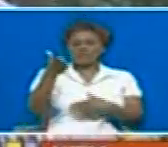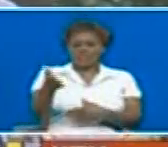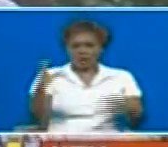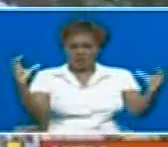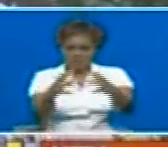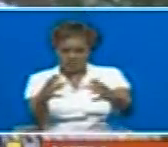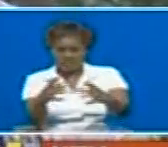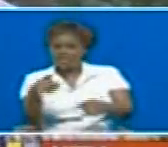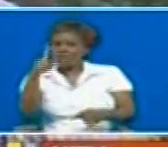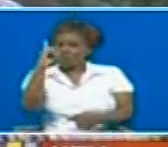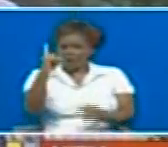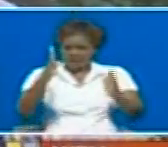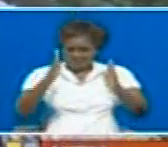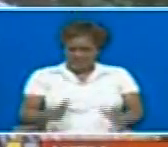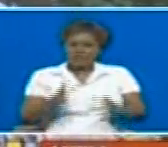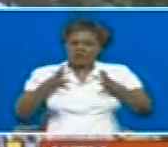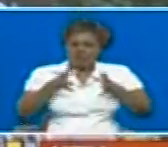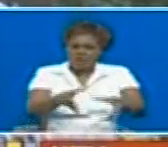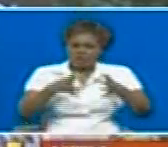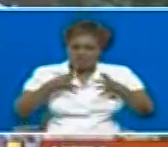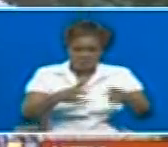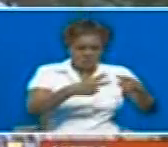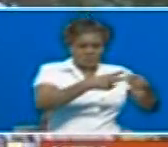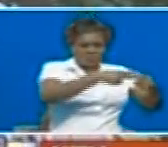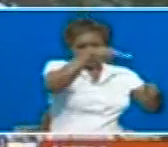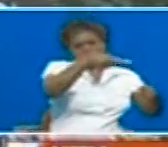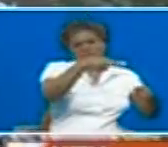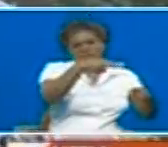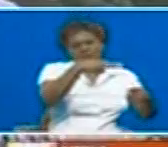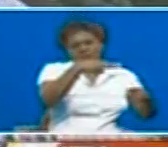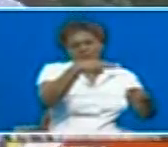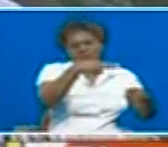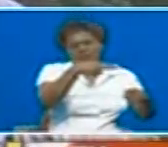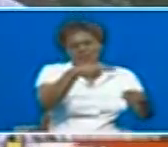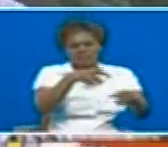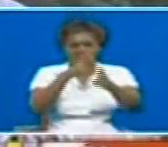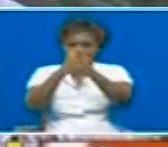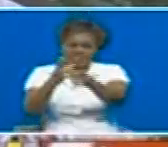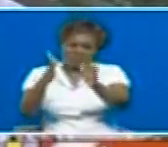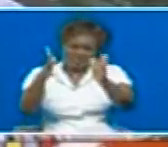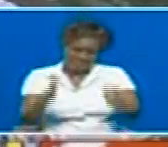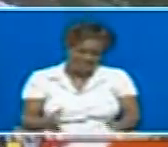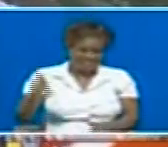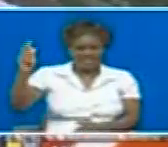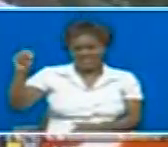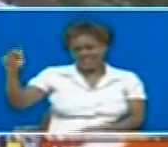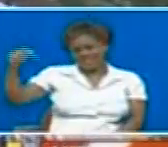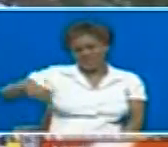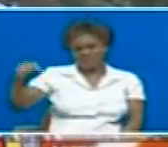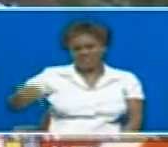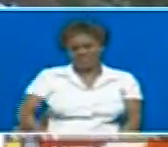Wabukusu, ambapo mmoja wao amelazimika kukabiliana na kisu cha ngariba. Robert Wanyonyi, KTN Leo.